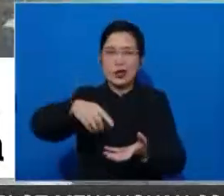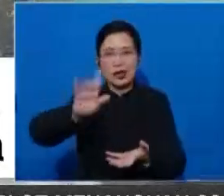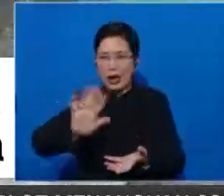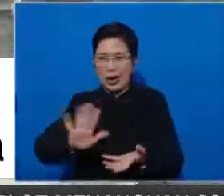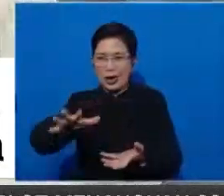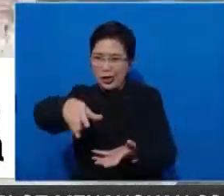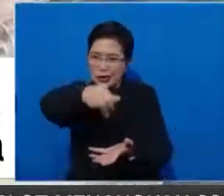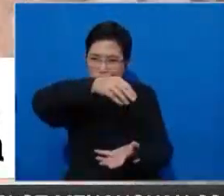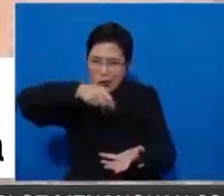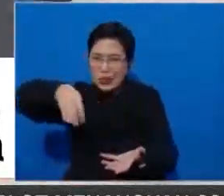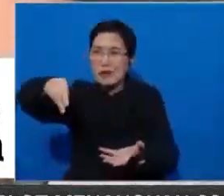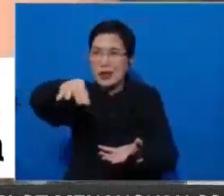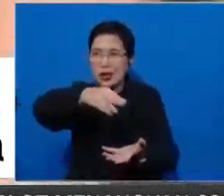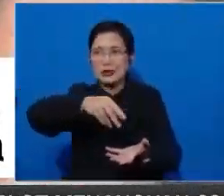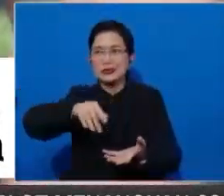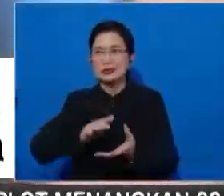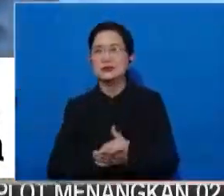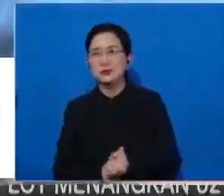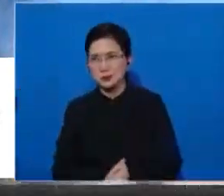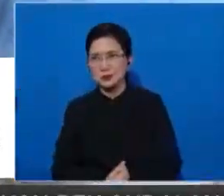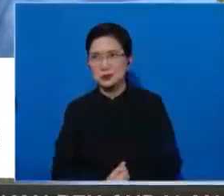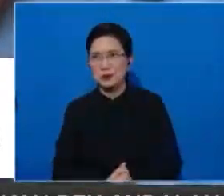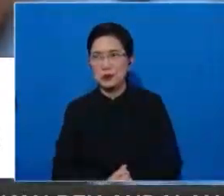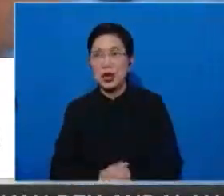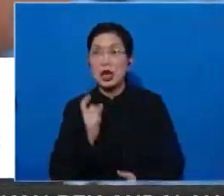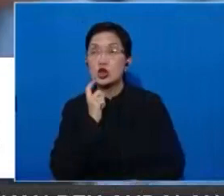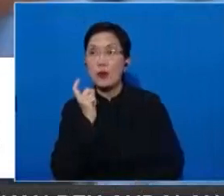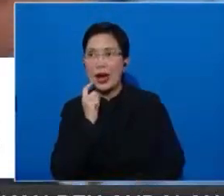biar dia nggak menempel. Bu, coba Bu. Iya, iya.